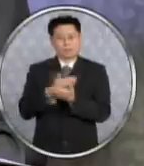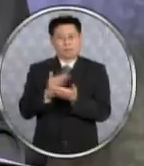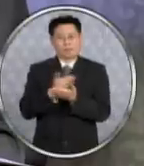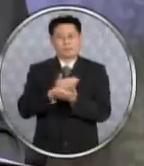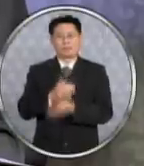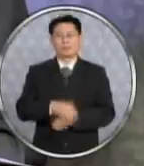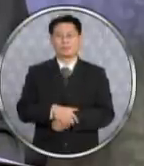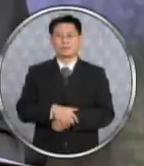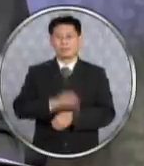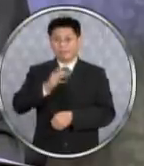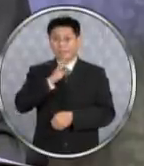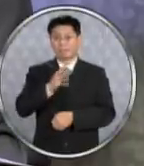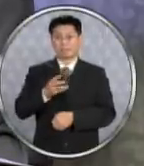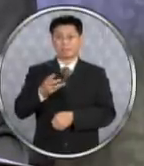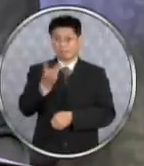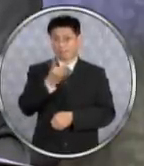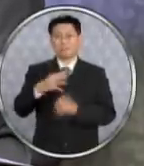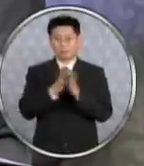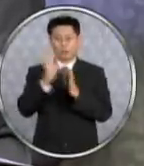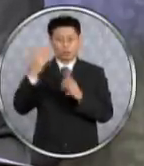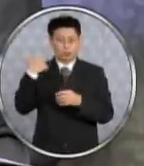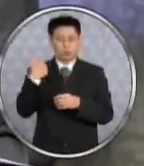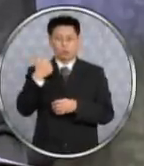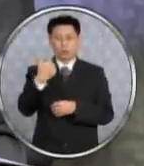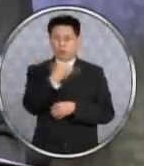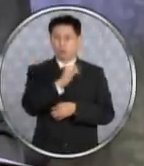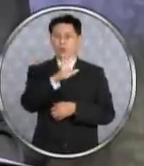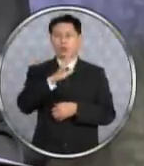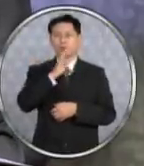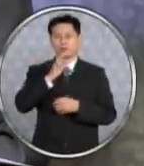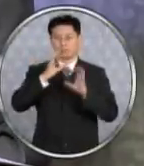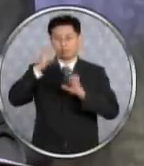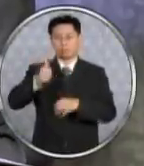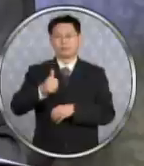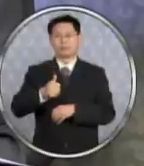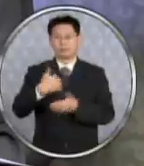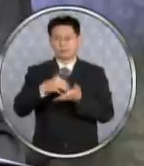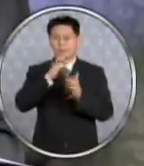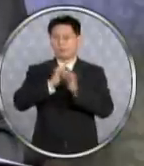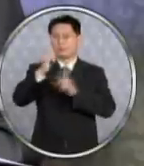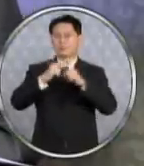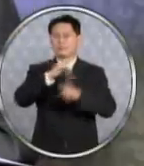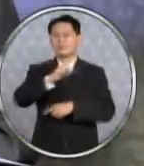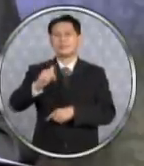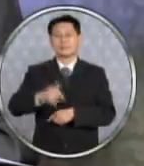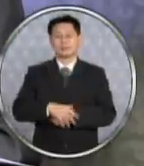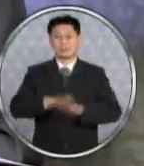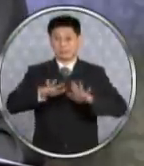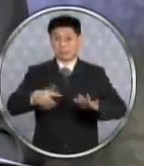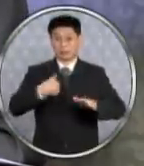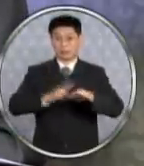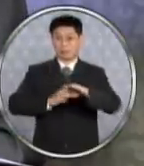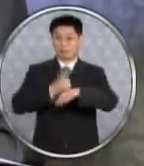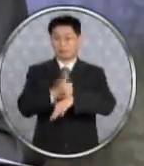判，但是他们都是有功有过的前总统，也是历史人物了。如果我们在现实的政